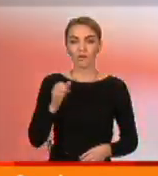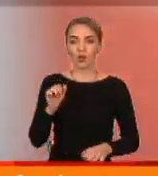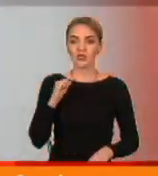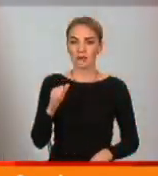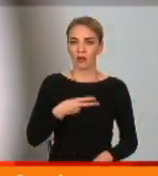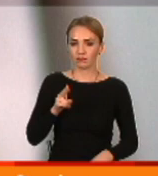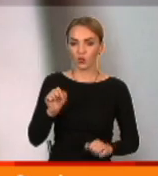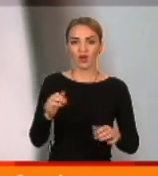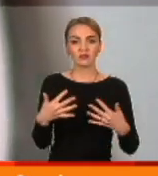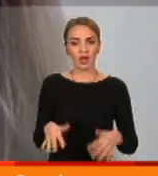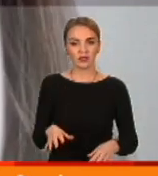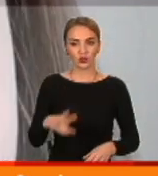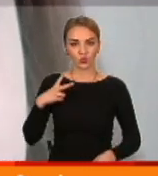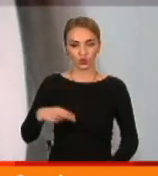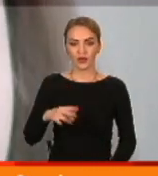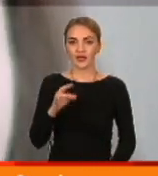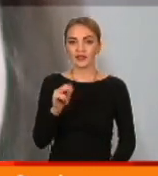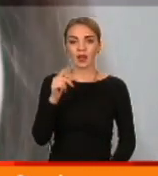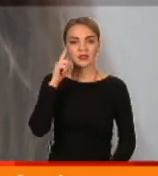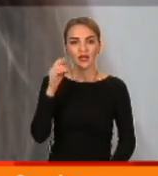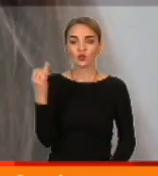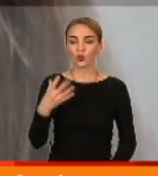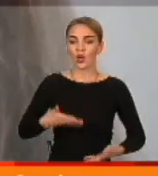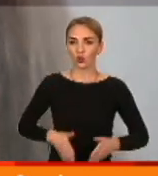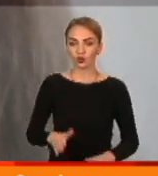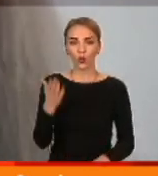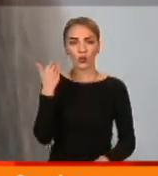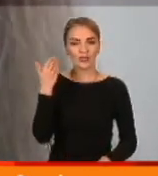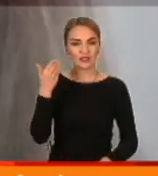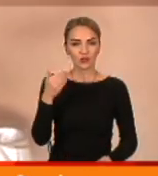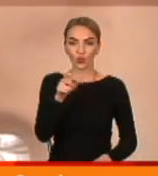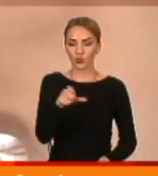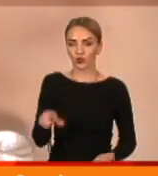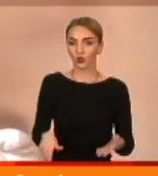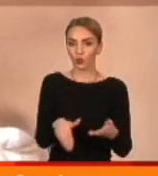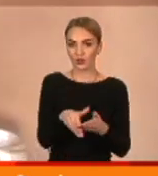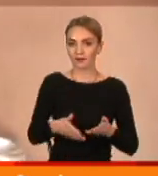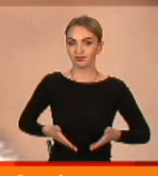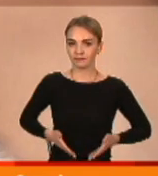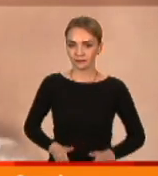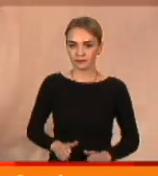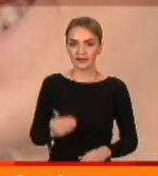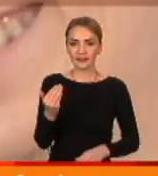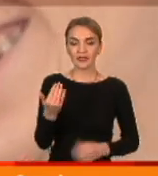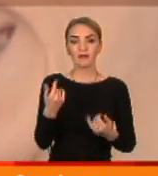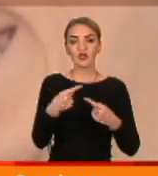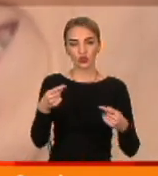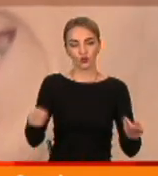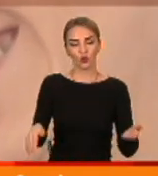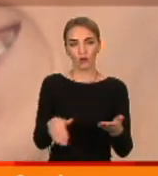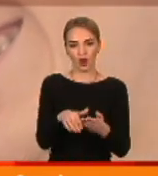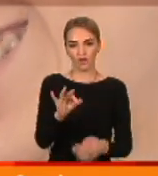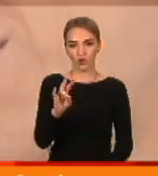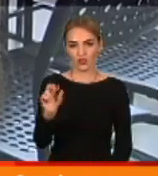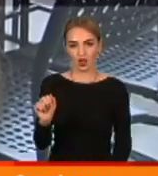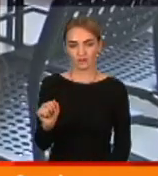могла втратити донечку. Ніка знає історію свого народження, колись небайдужі люди допомогли з'явитися їй, тепер іншим допомагає і